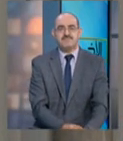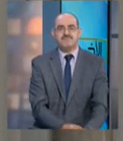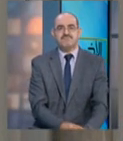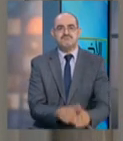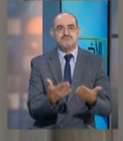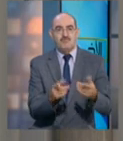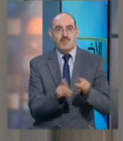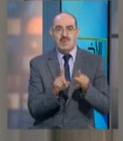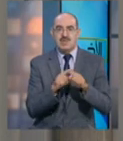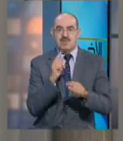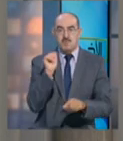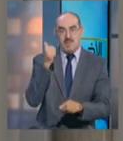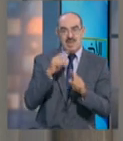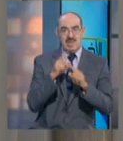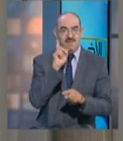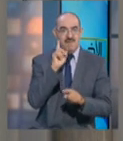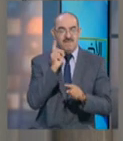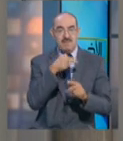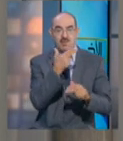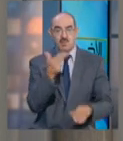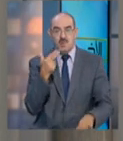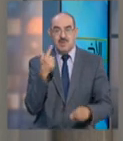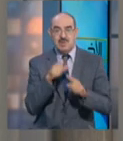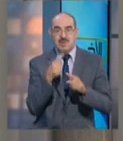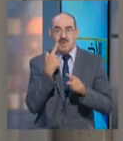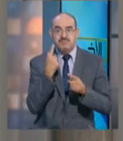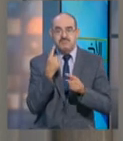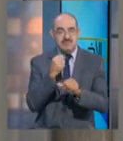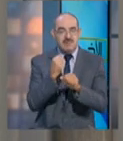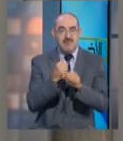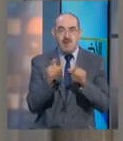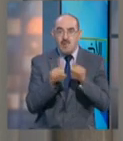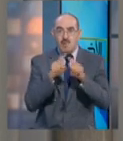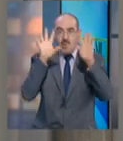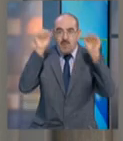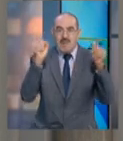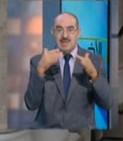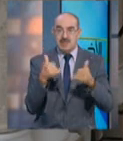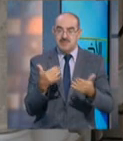أفتخر بكوني أول امرأة نرويجية تعين كسفيرة في الجزائر.